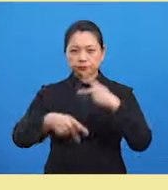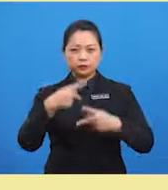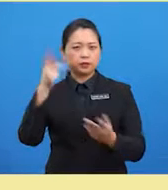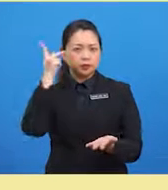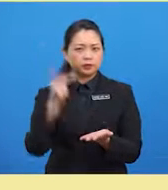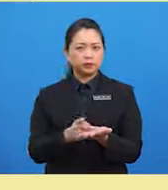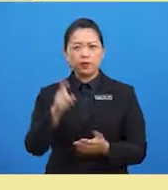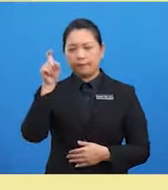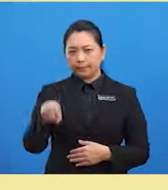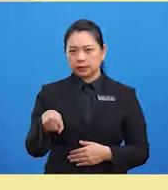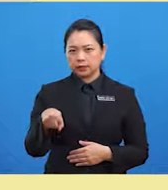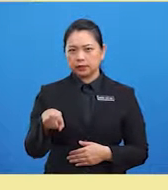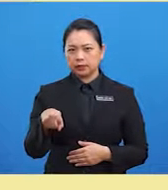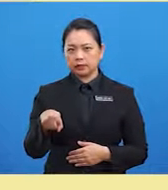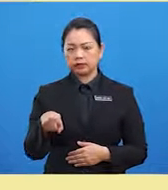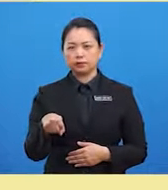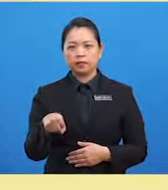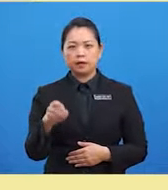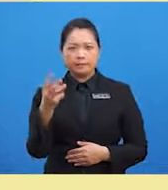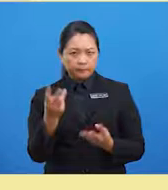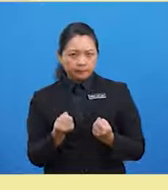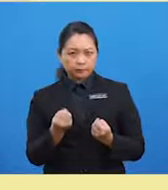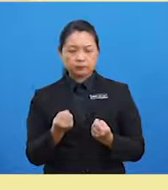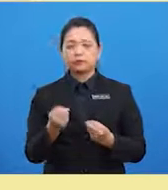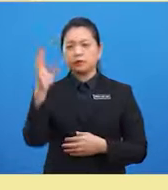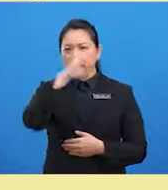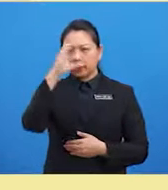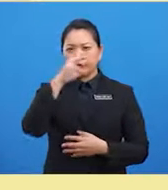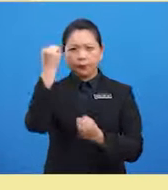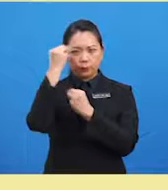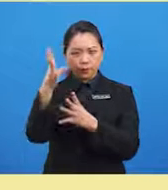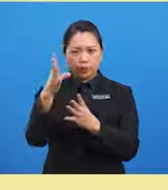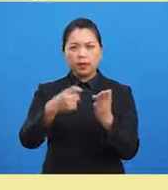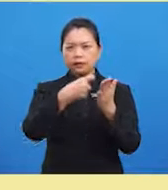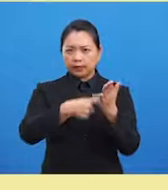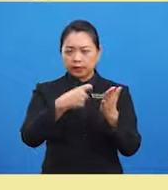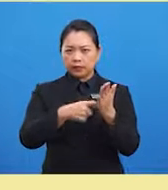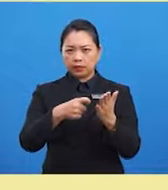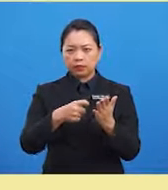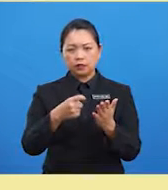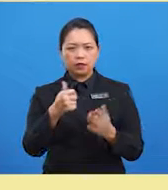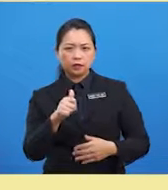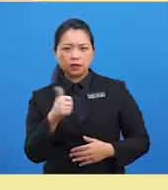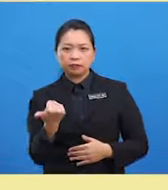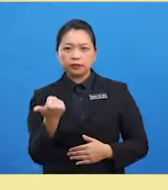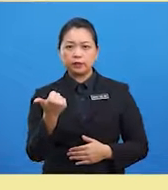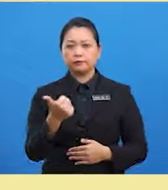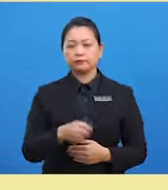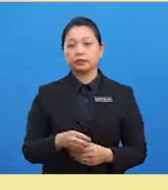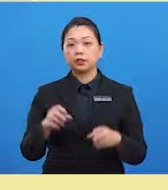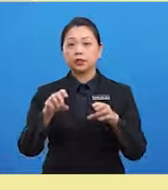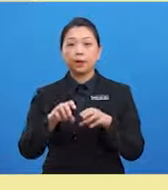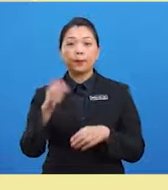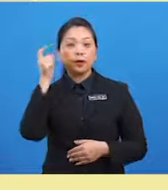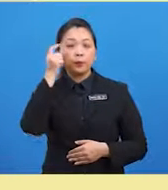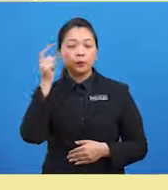pasti keperluan, mencari maklumat, menilai alternatif keputusan